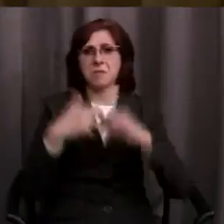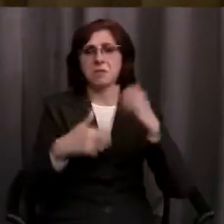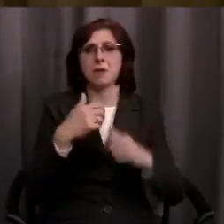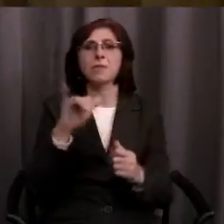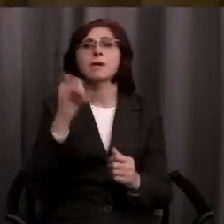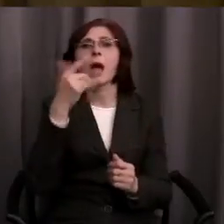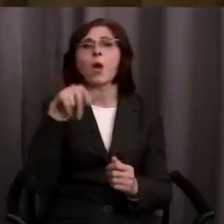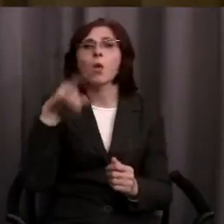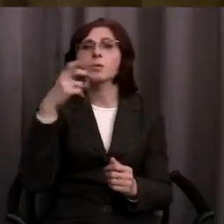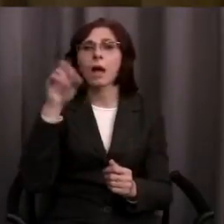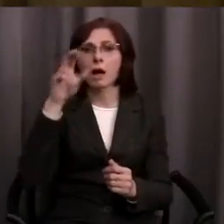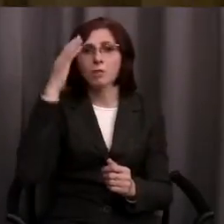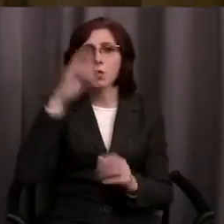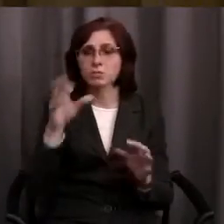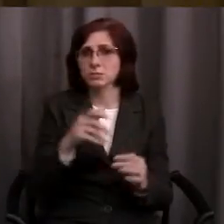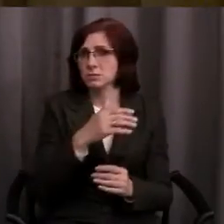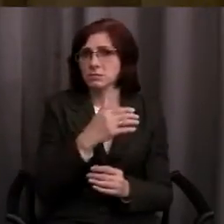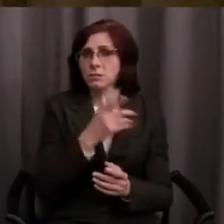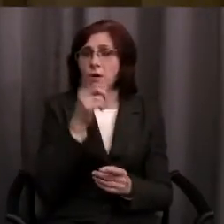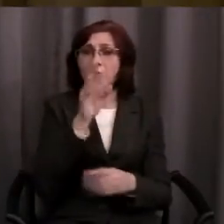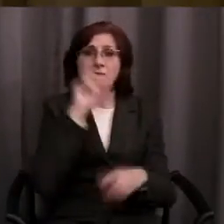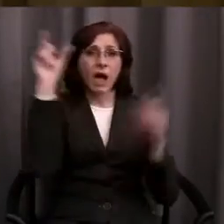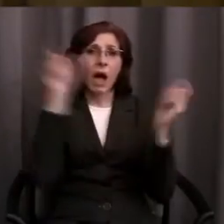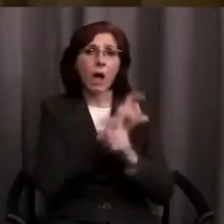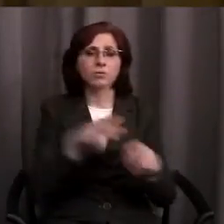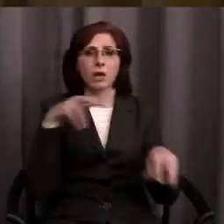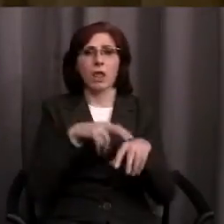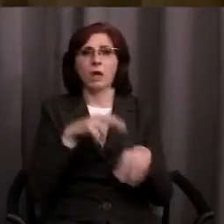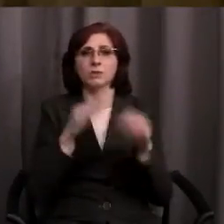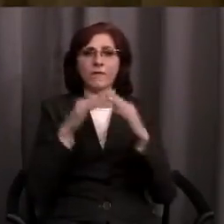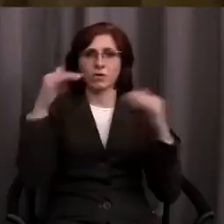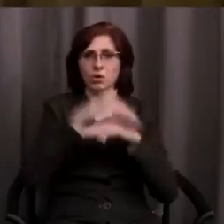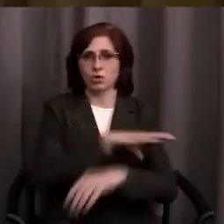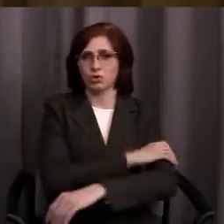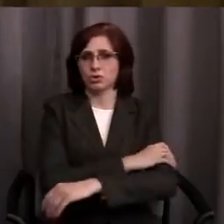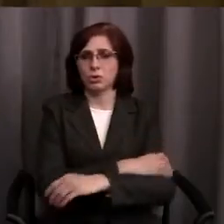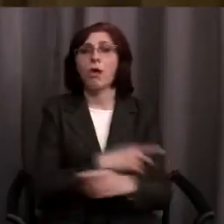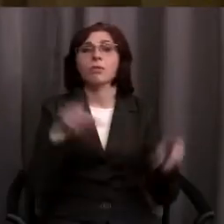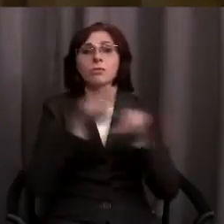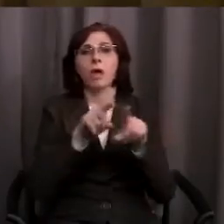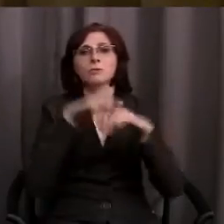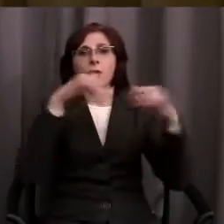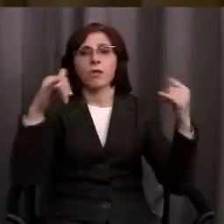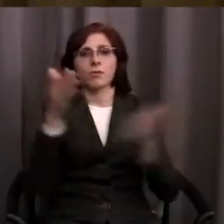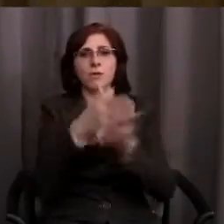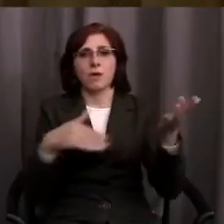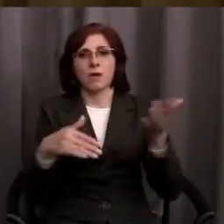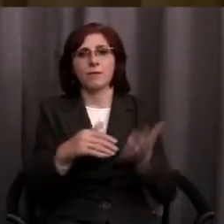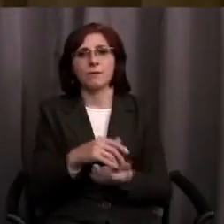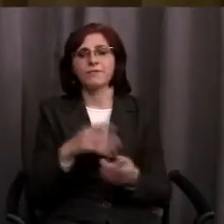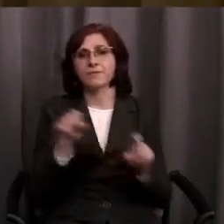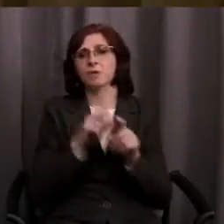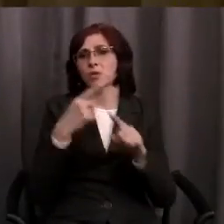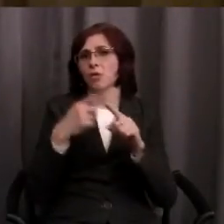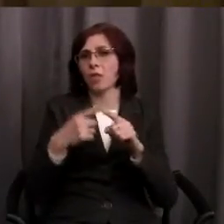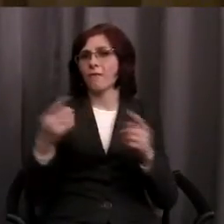zarani mózgu, jak jest w Polsce. Bardzo prosty powód, leczy się nadciśnieniem. Tak samo w wielu innych krajach.